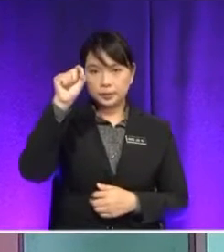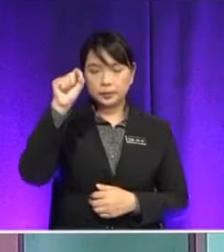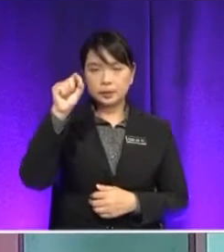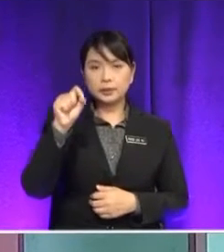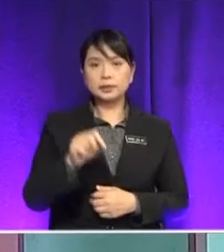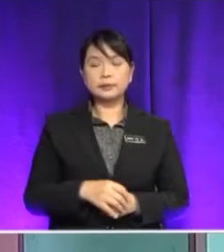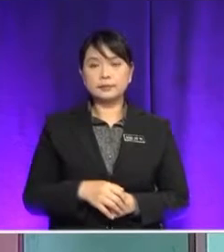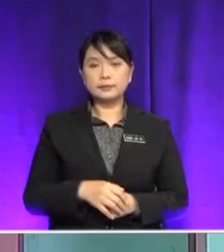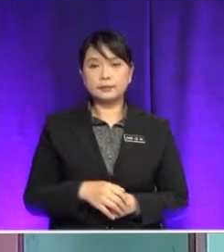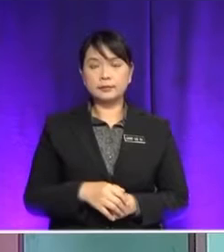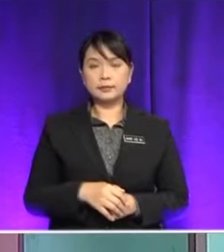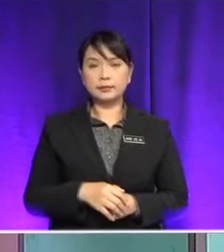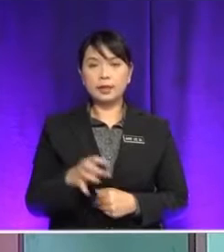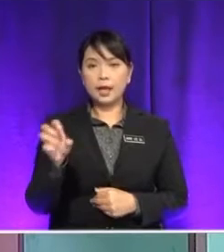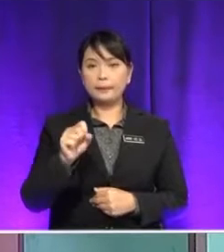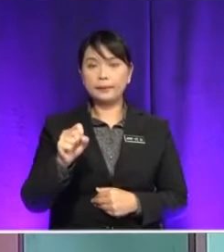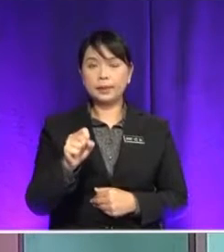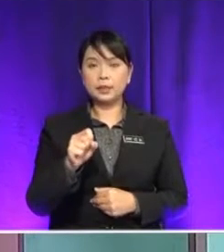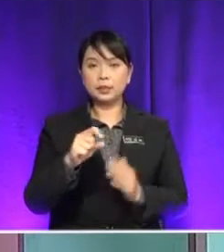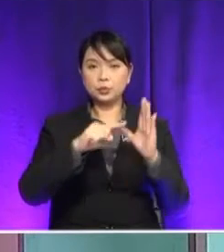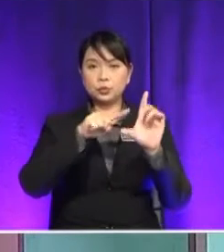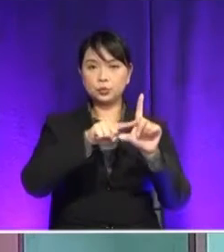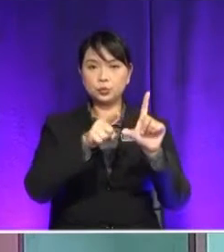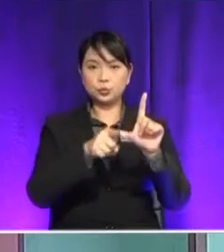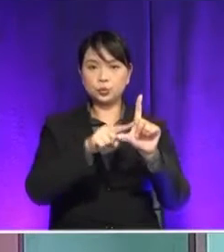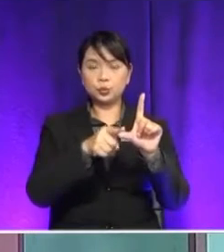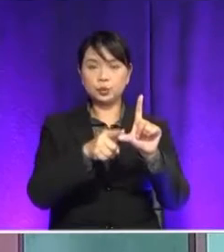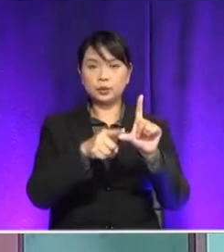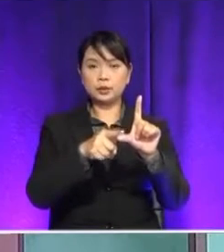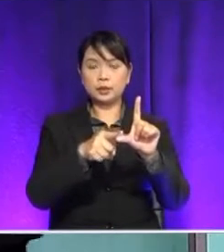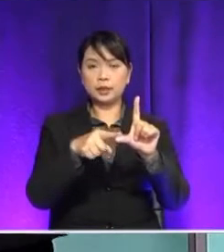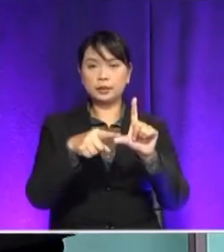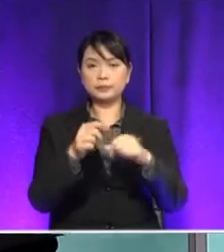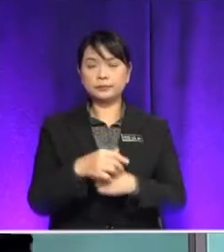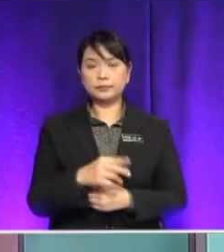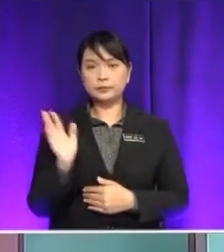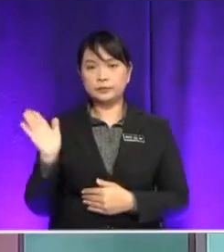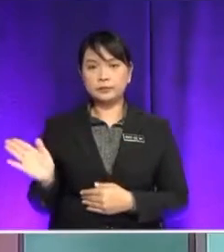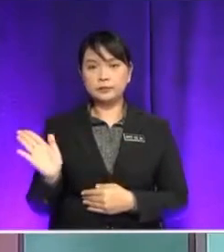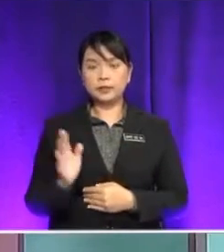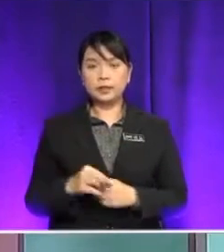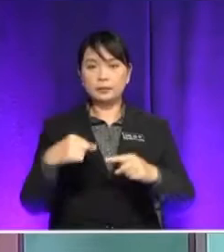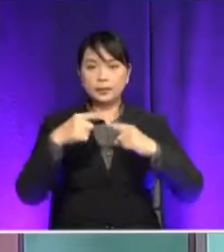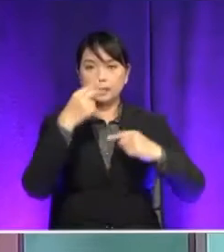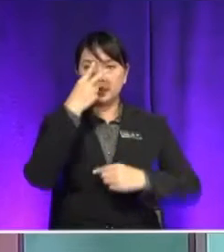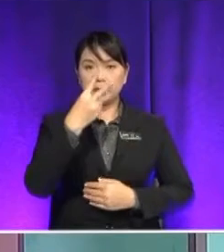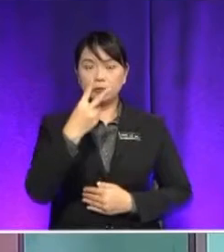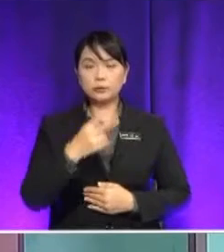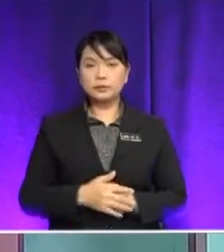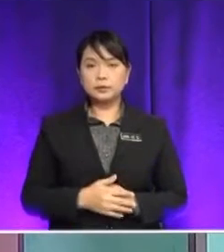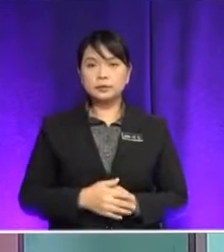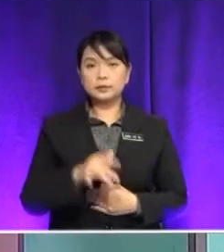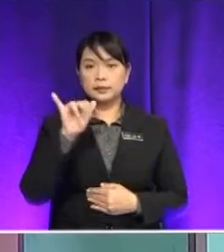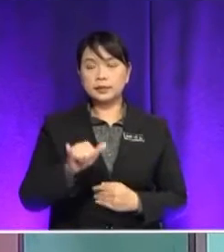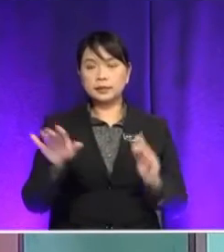sudutnya dari nomor ke garis Aa di sini oke dan disitu video ditengok Ian